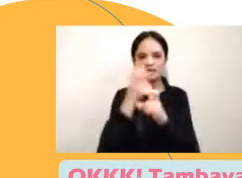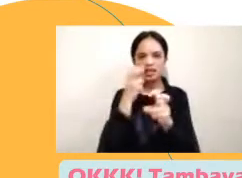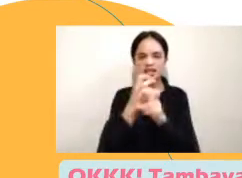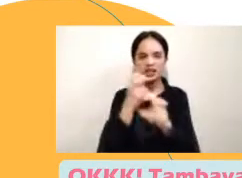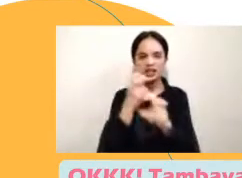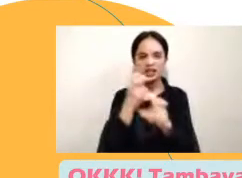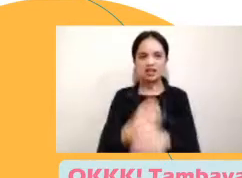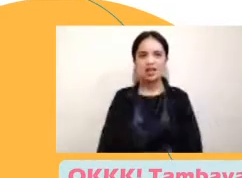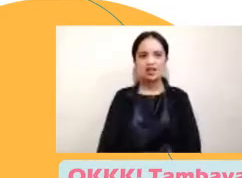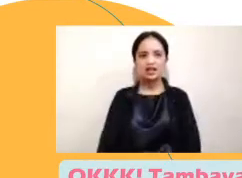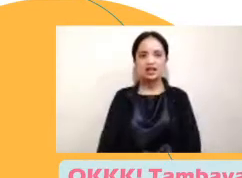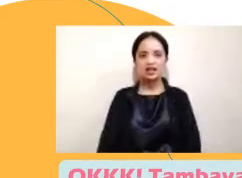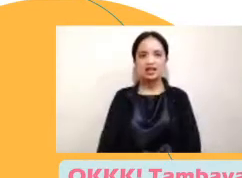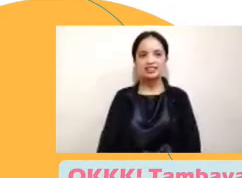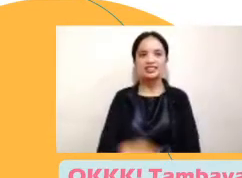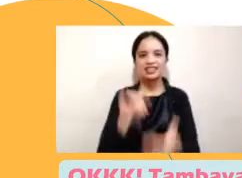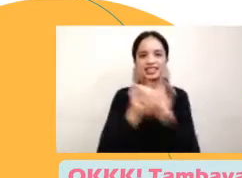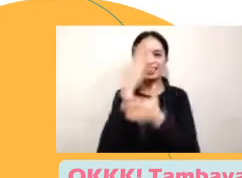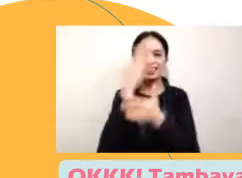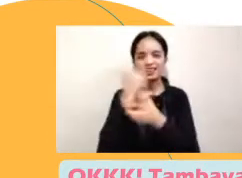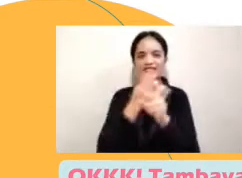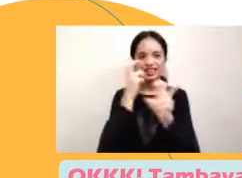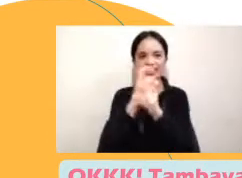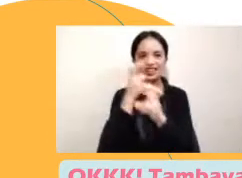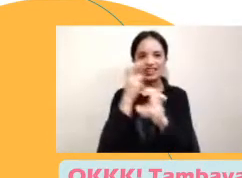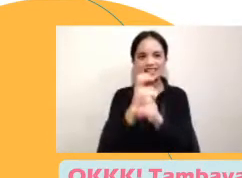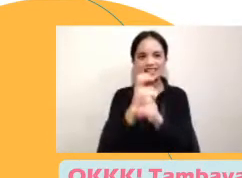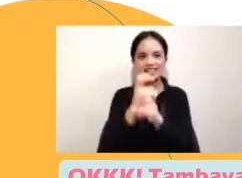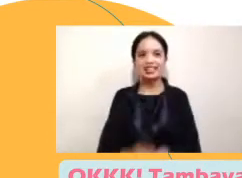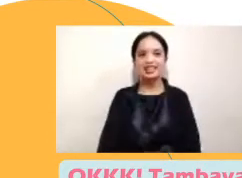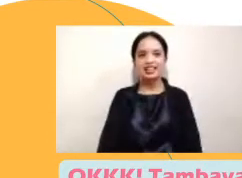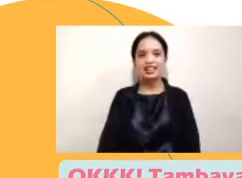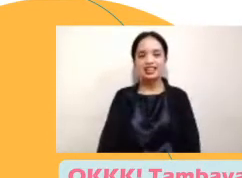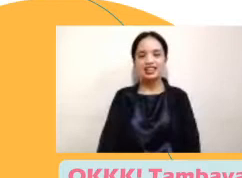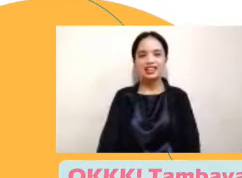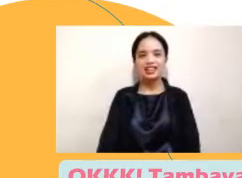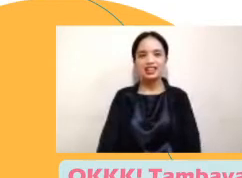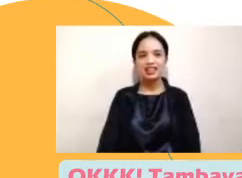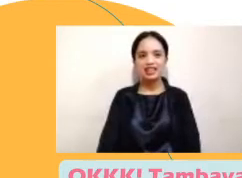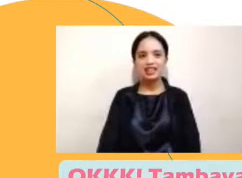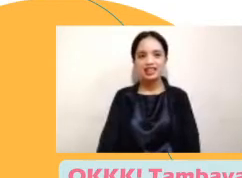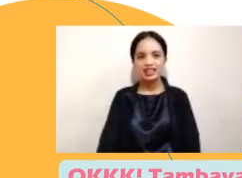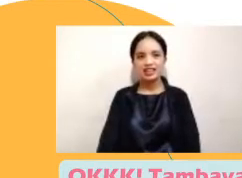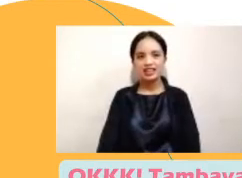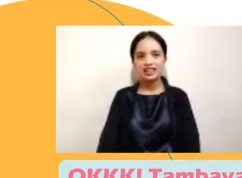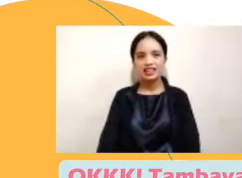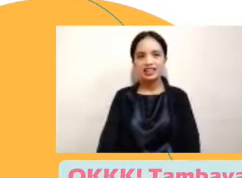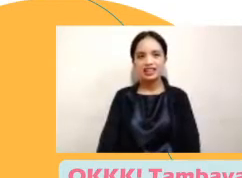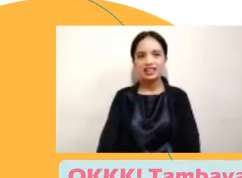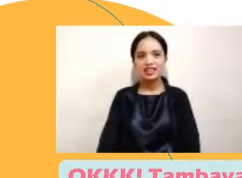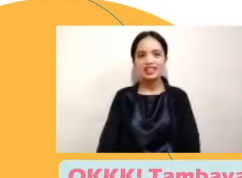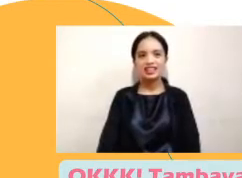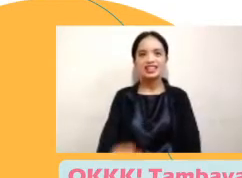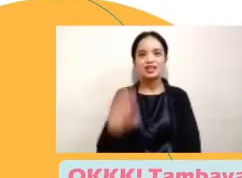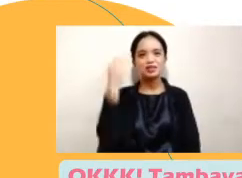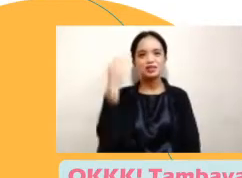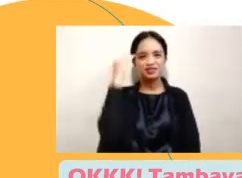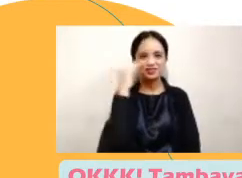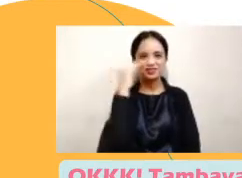ako nag-music. Buo. May samyo? Samyupsal?